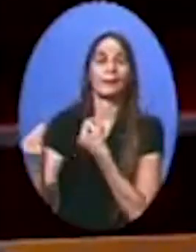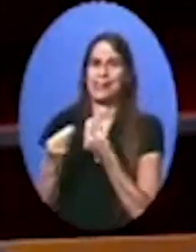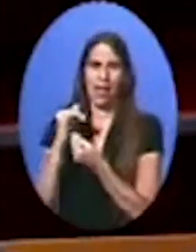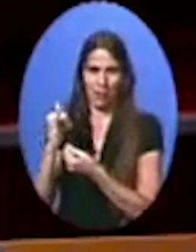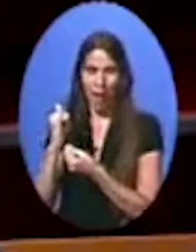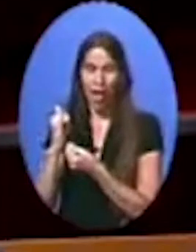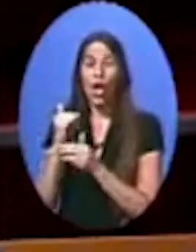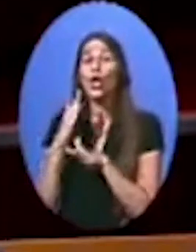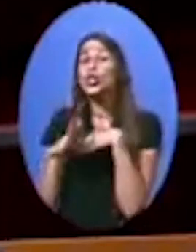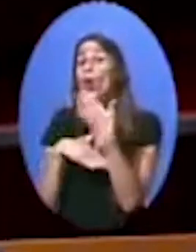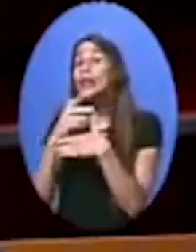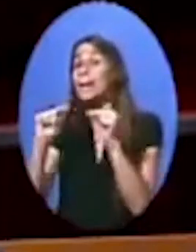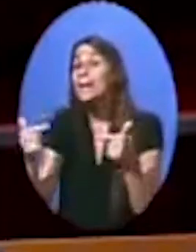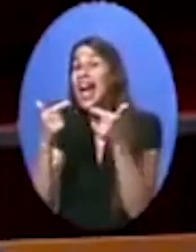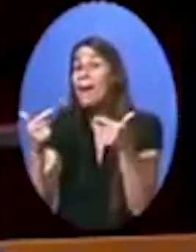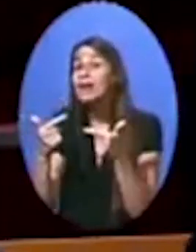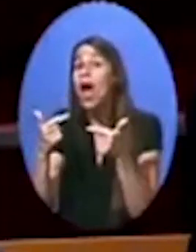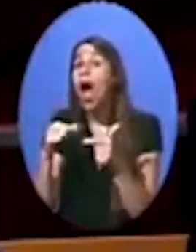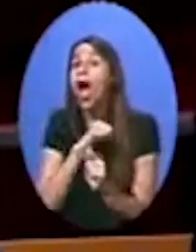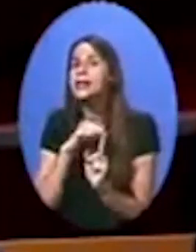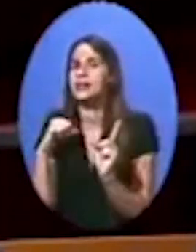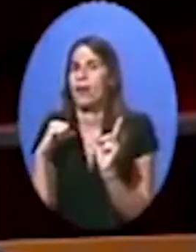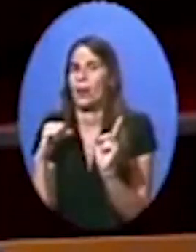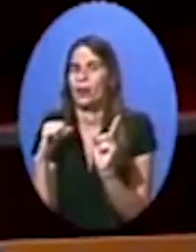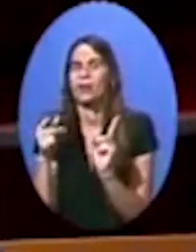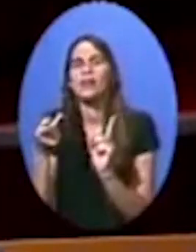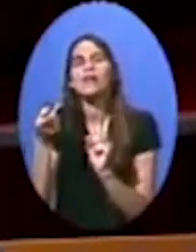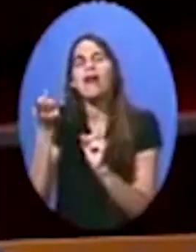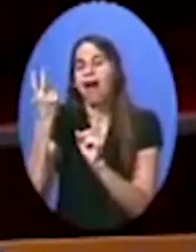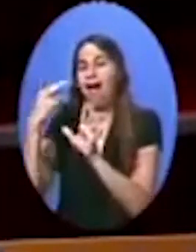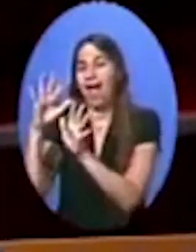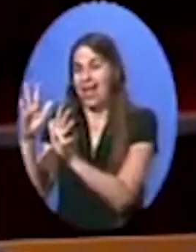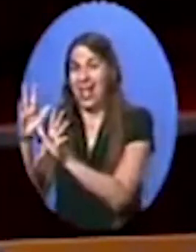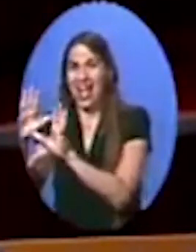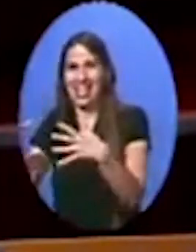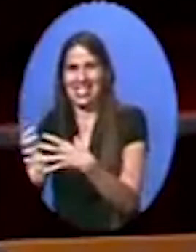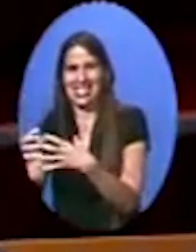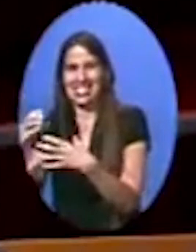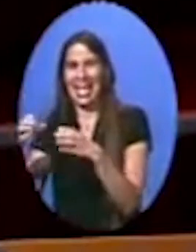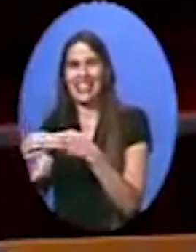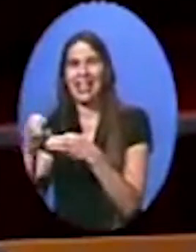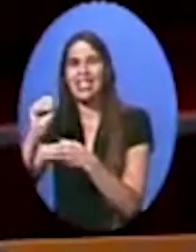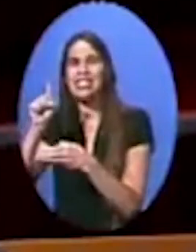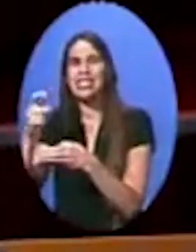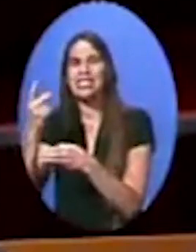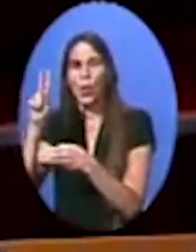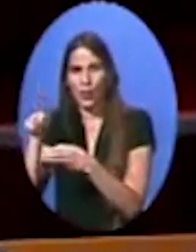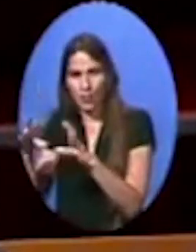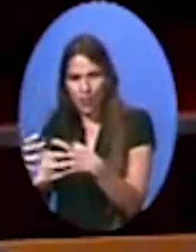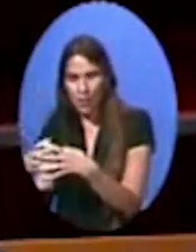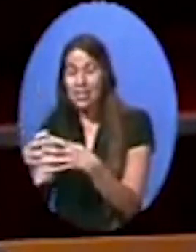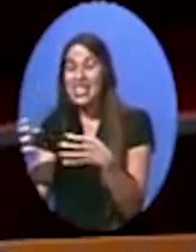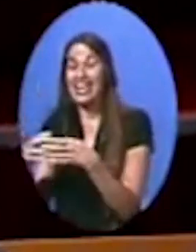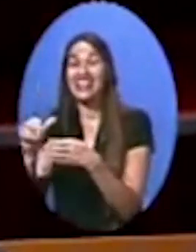כזה שתוך כדי מלחמת העצמאות היה סזון. והיחידה הזאת של הסזון נקראת יחידת אברהם.